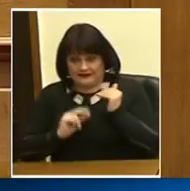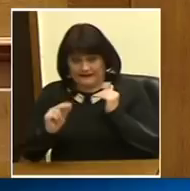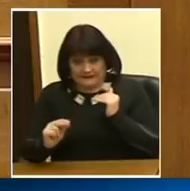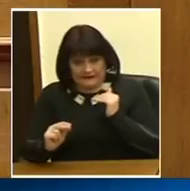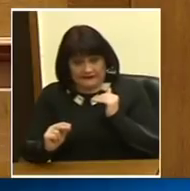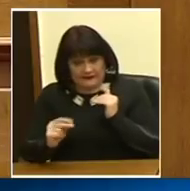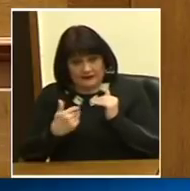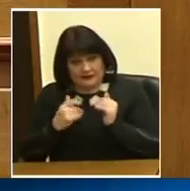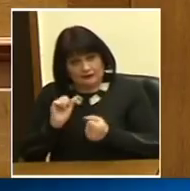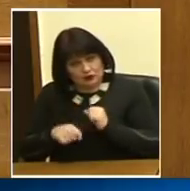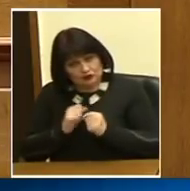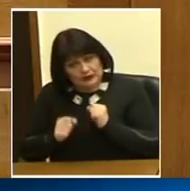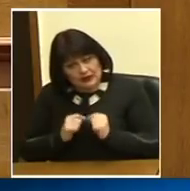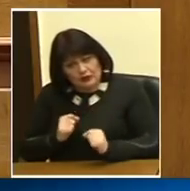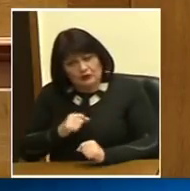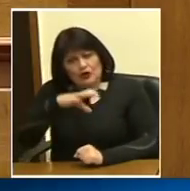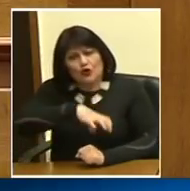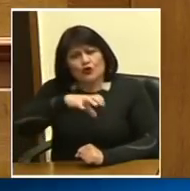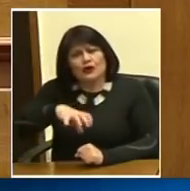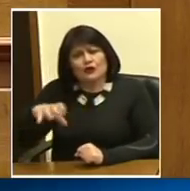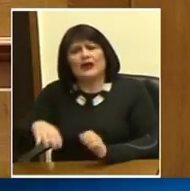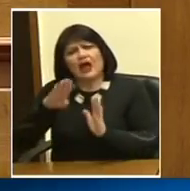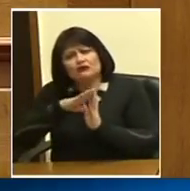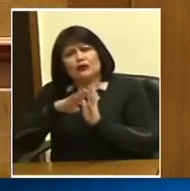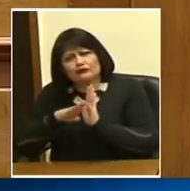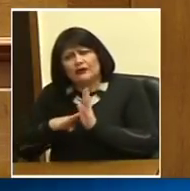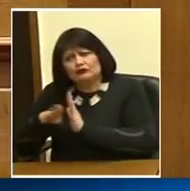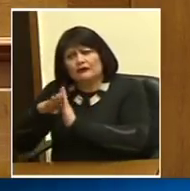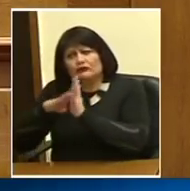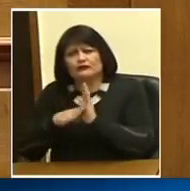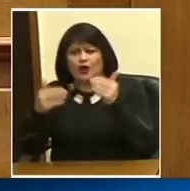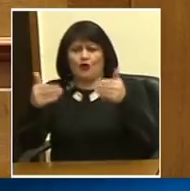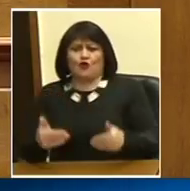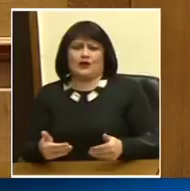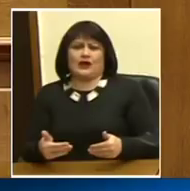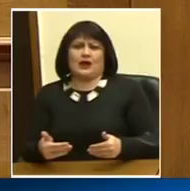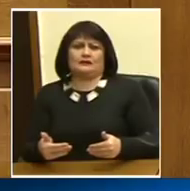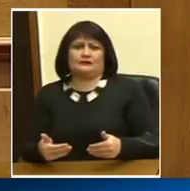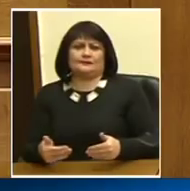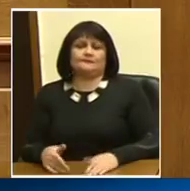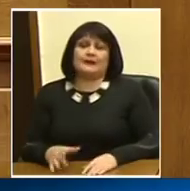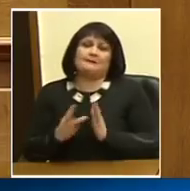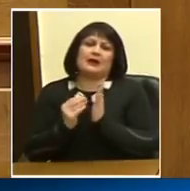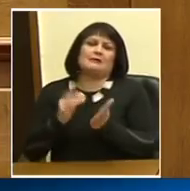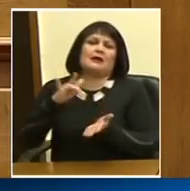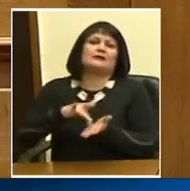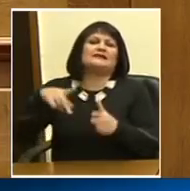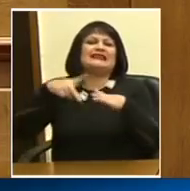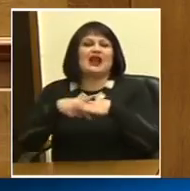να στεγανοποιηθούν ολόκληροι χώροι της πολιτικής. Ας πούμε, με τους κεντρικούς τραπεζίτες να